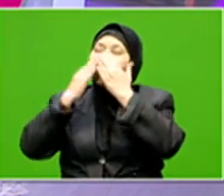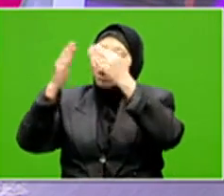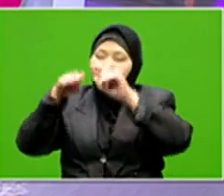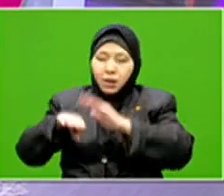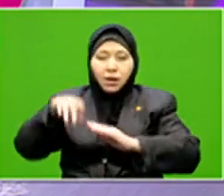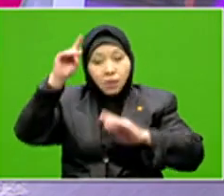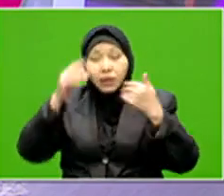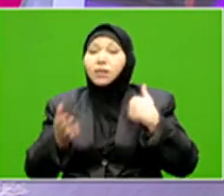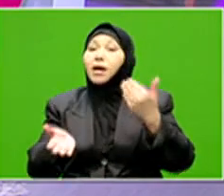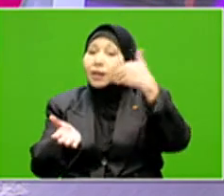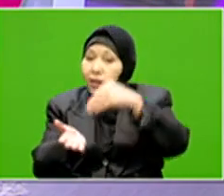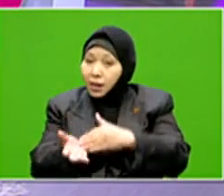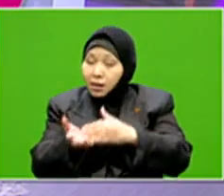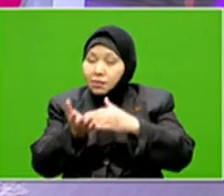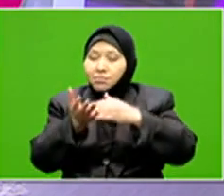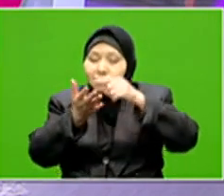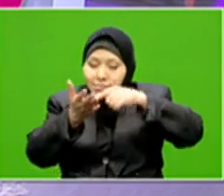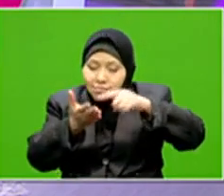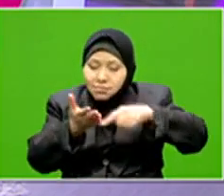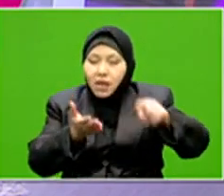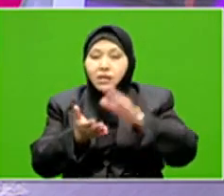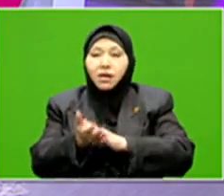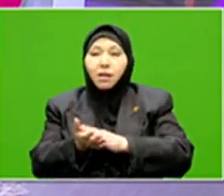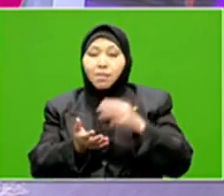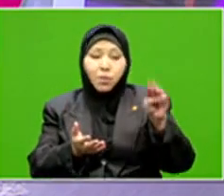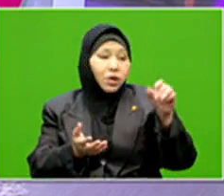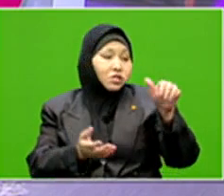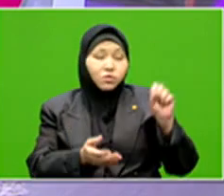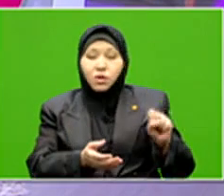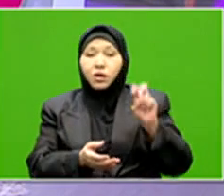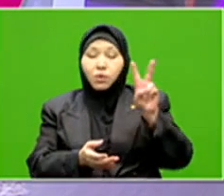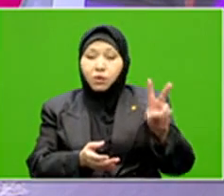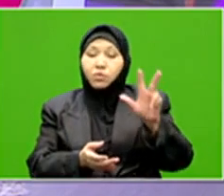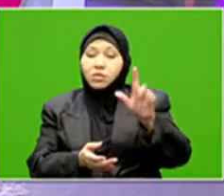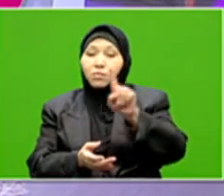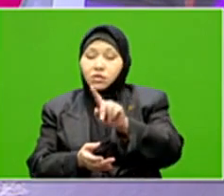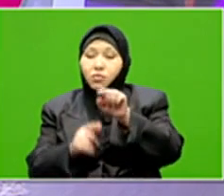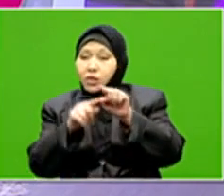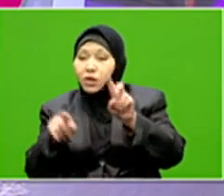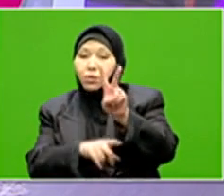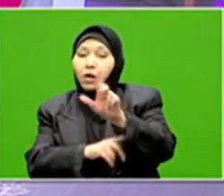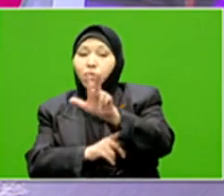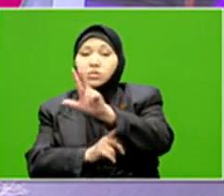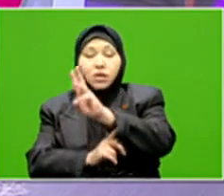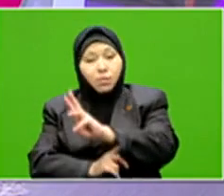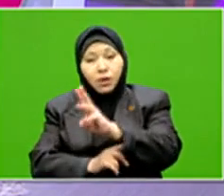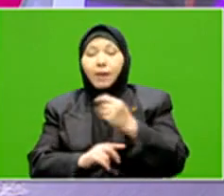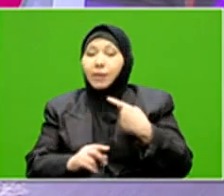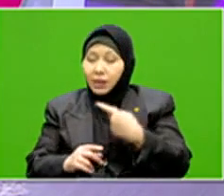mengulang kaji hari ini halaman 231, 200 hingga 236, dan kita bukan berdua saja Ustaz, ya. Yeah. Kita